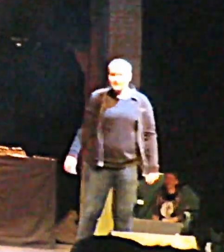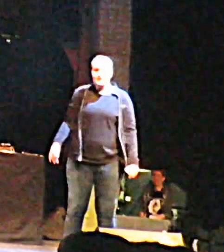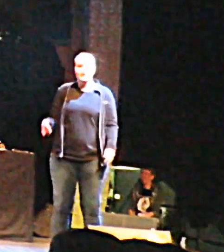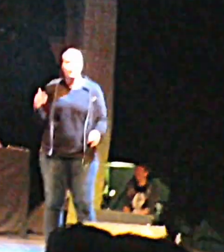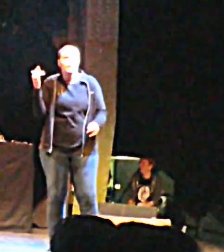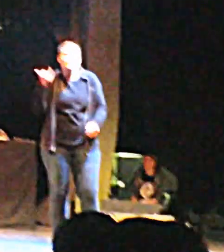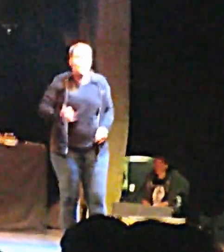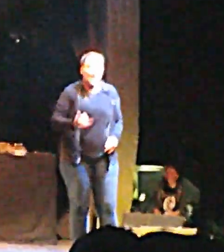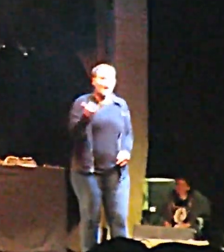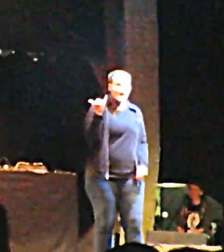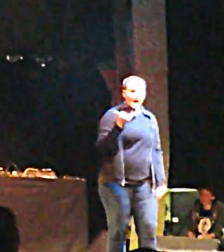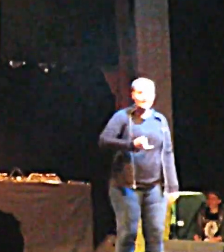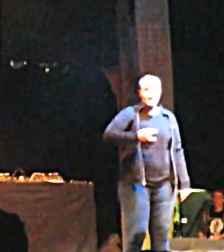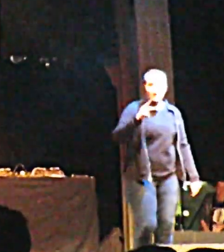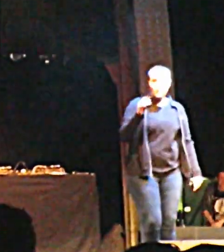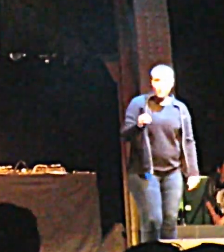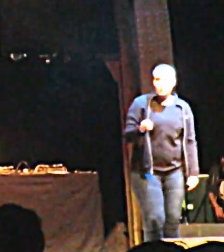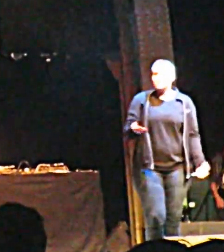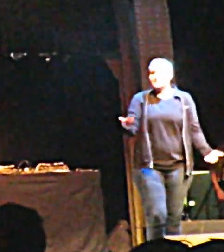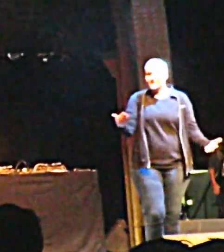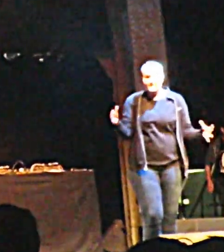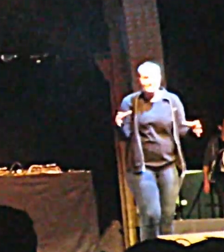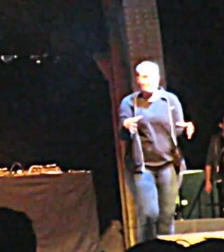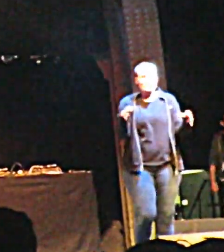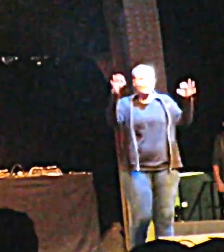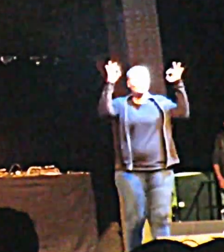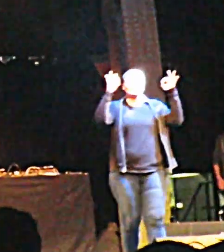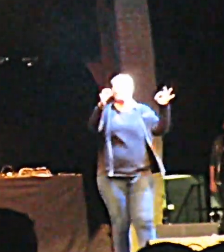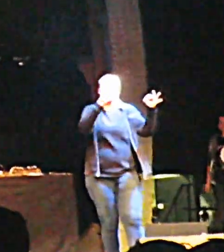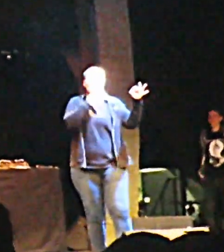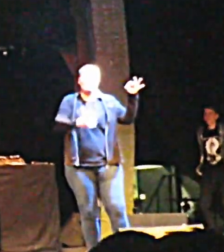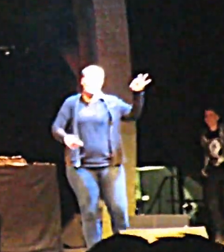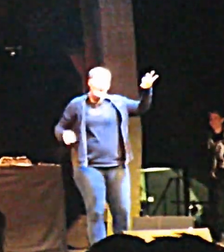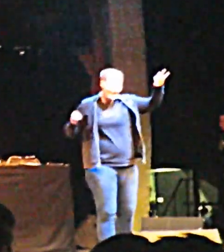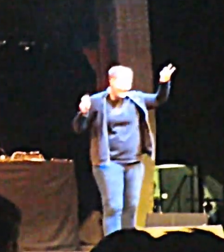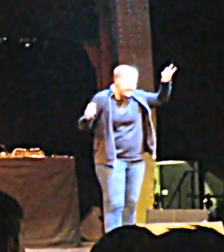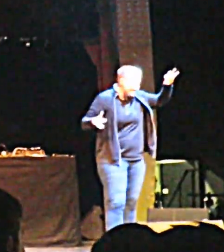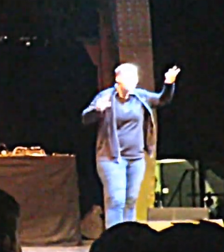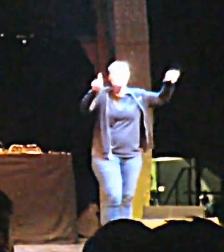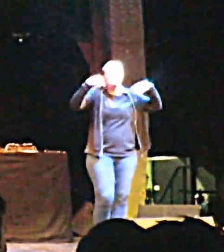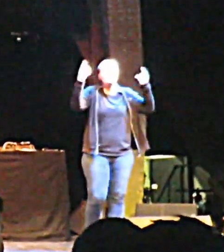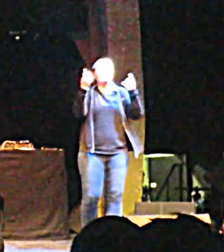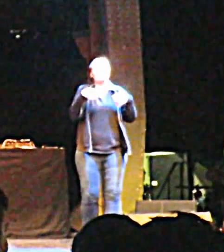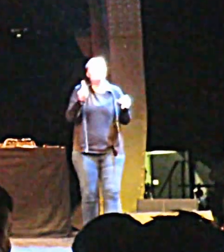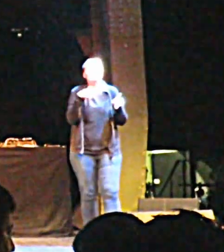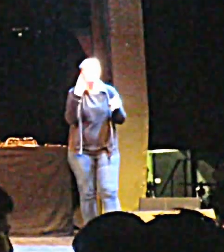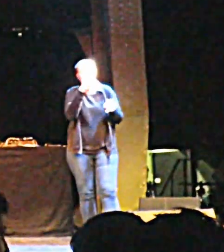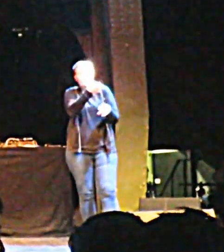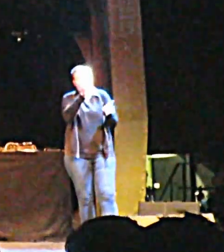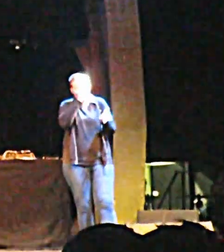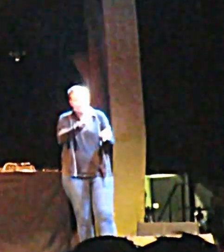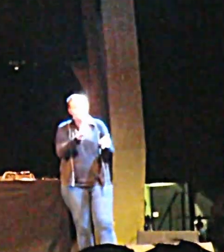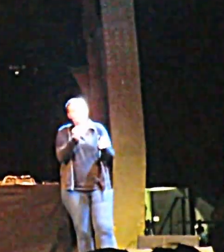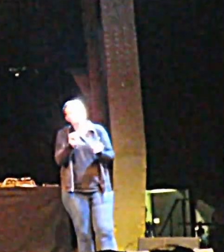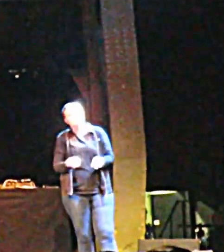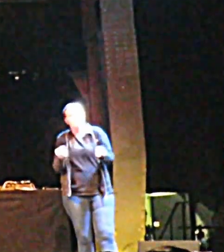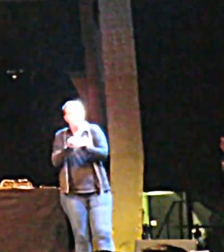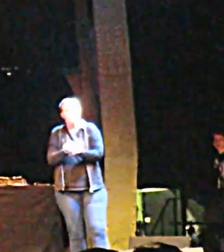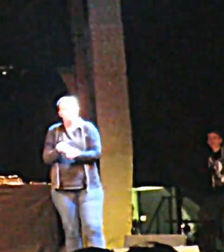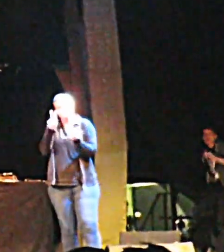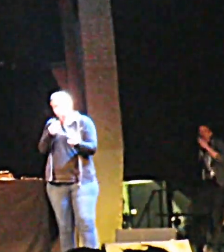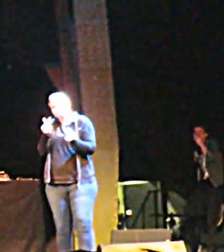Gib mir ein Year K.O. Year K.O. Year, okay. Der nächste Track, wir haben ja so ein bisschen online-mäßig unterwegs, haben auch neue